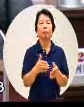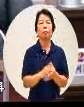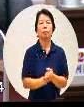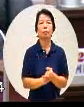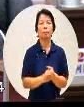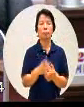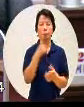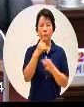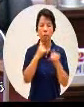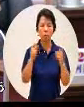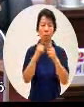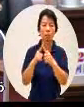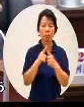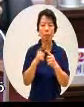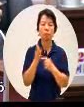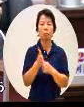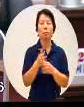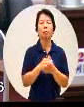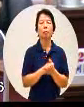那我們的人口呢